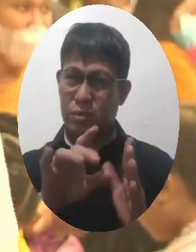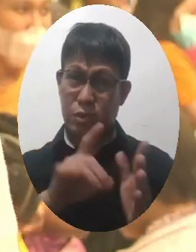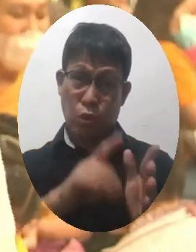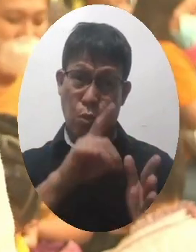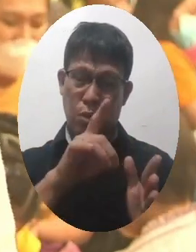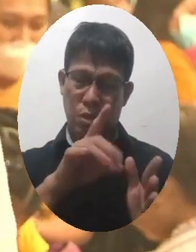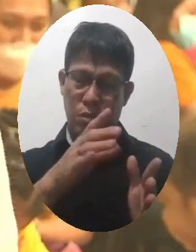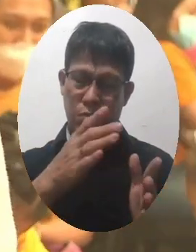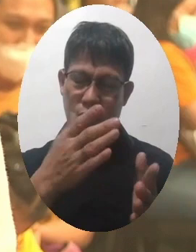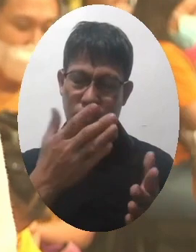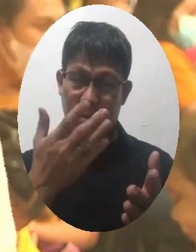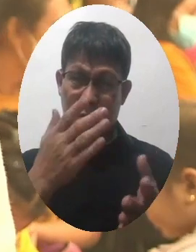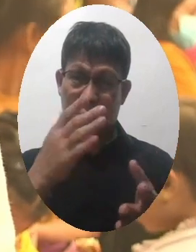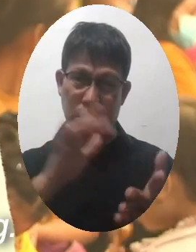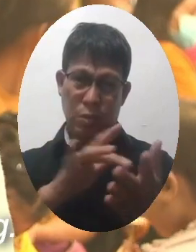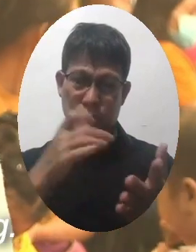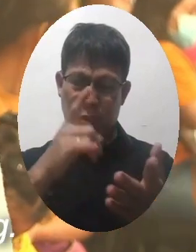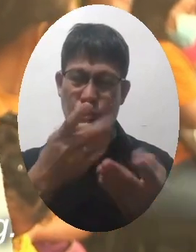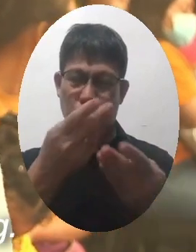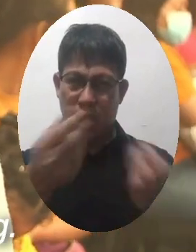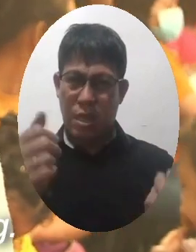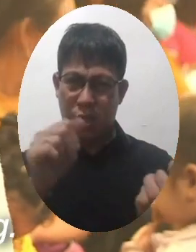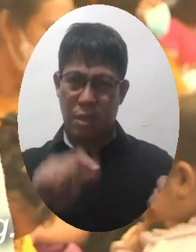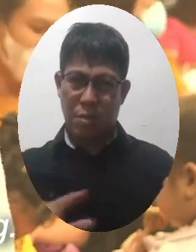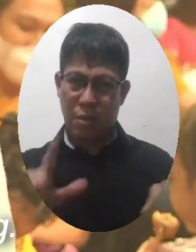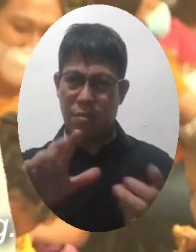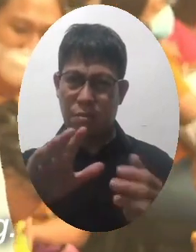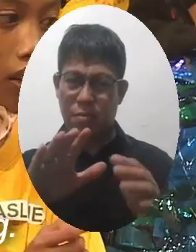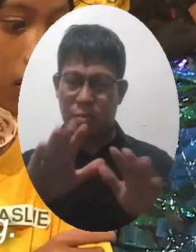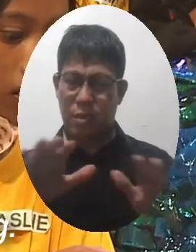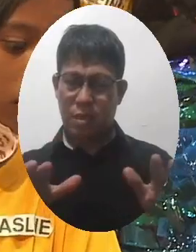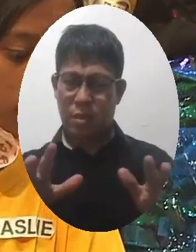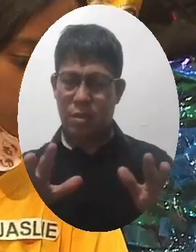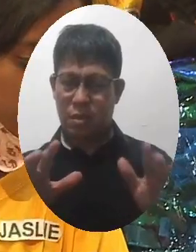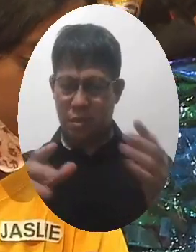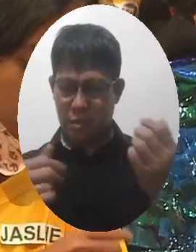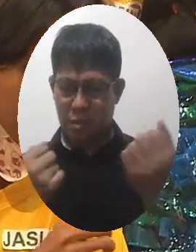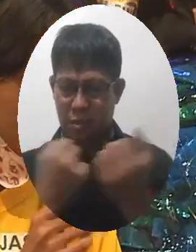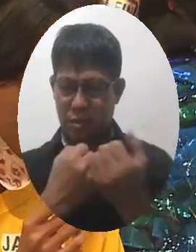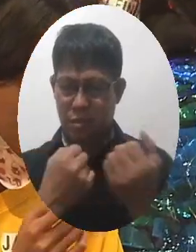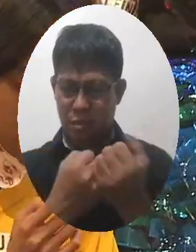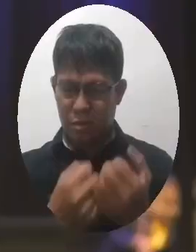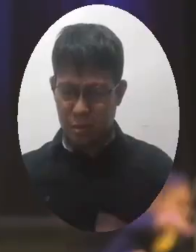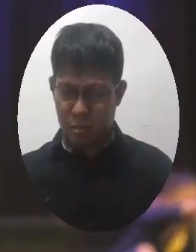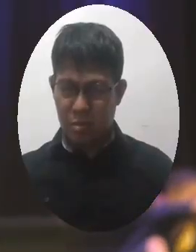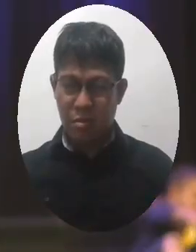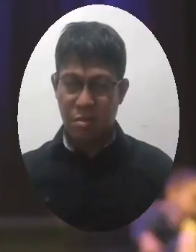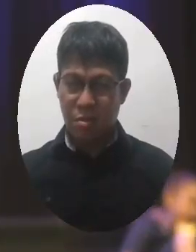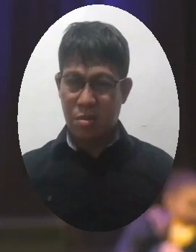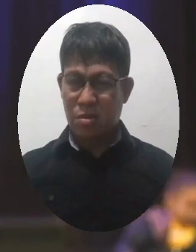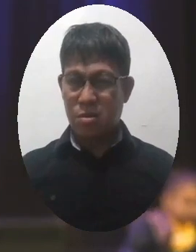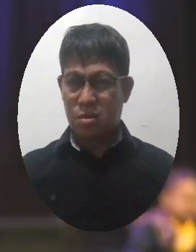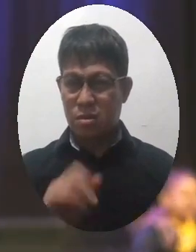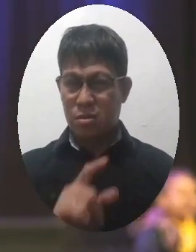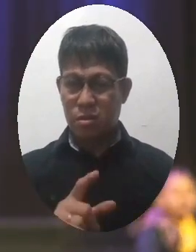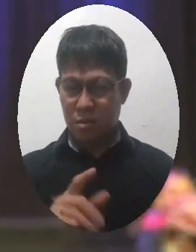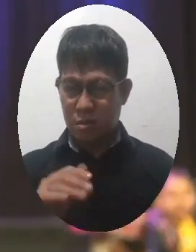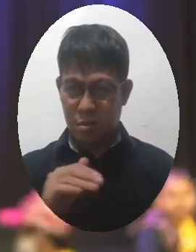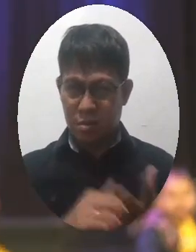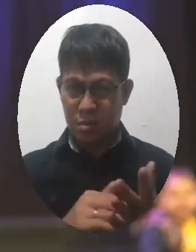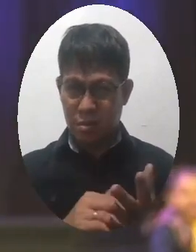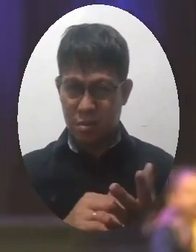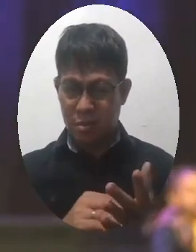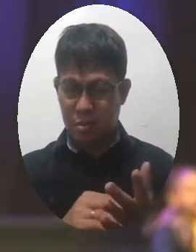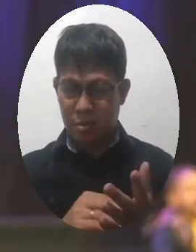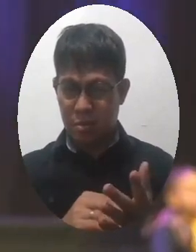totally mawala yung ganitong sakit. Kasi kawawa yung mga bata. Supporting the Batang K program is close to our heart.